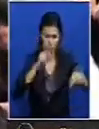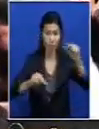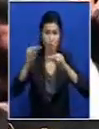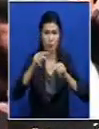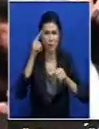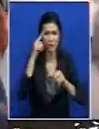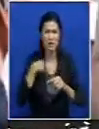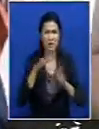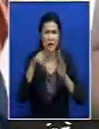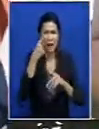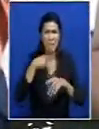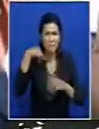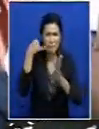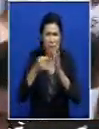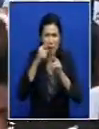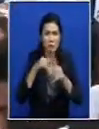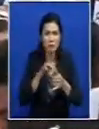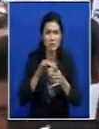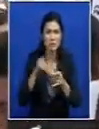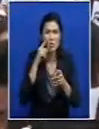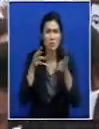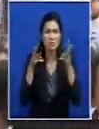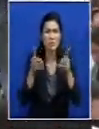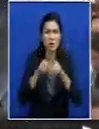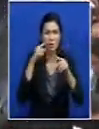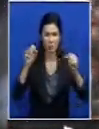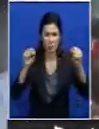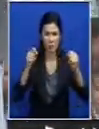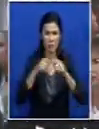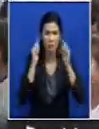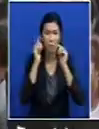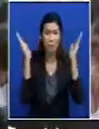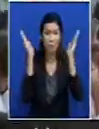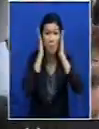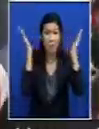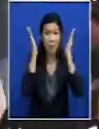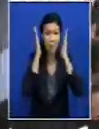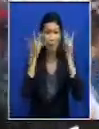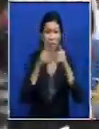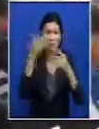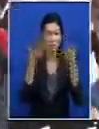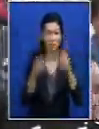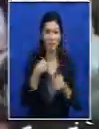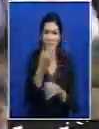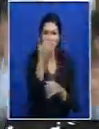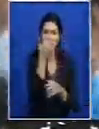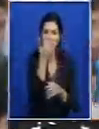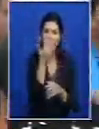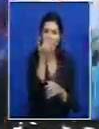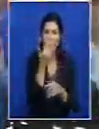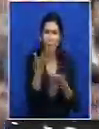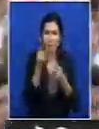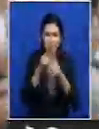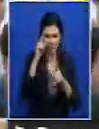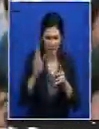ไว้แก้ของขึ้นวิธีการก็คือใช้แค่2มือนี่แหละค่ะตบที่หูเบาๆหรือว่าใช้มือลูบตรงจมูกหรือยกข